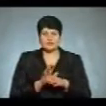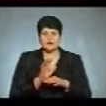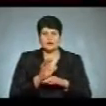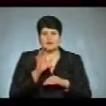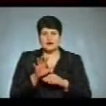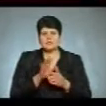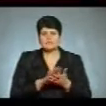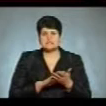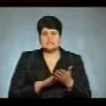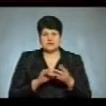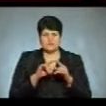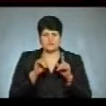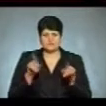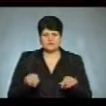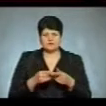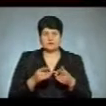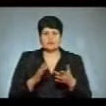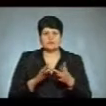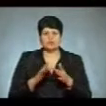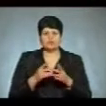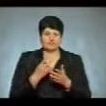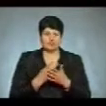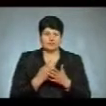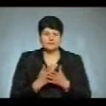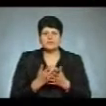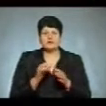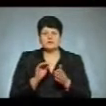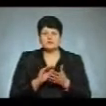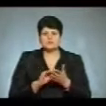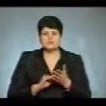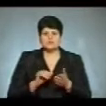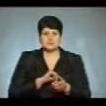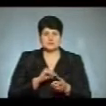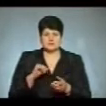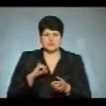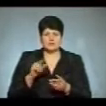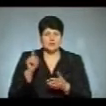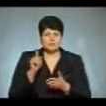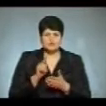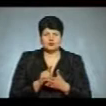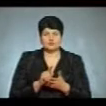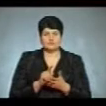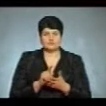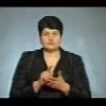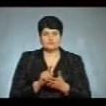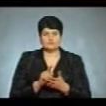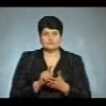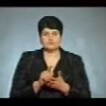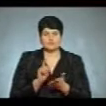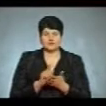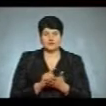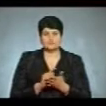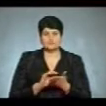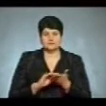направляють заяву та декларацію в електронному вигляді, вже заповнюють всі дані самостійно. Обов'язково повинні